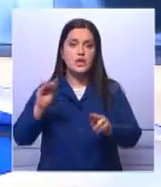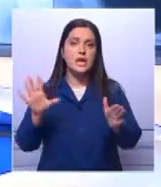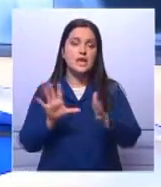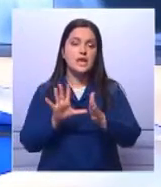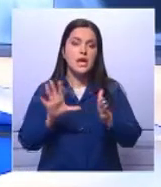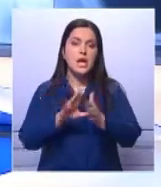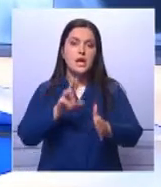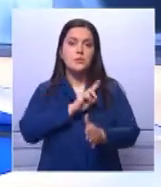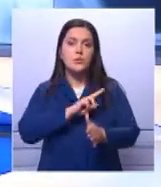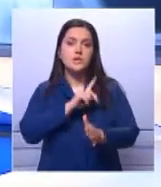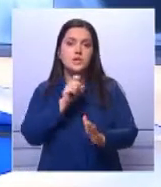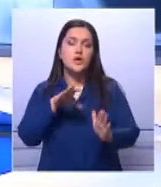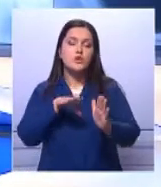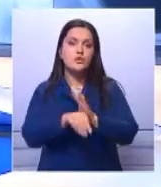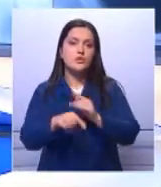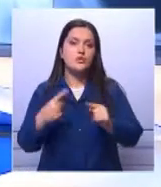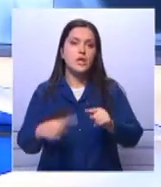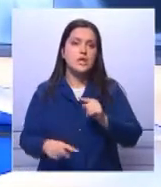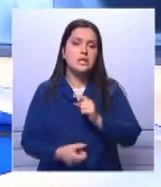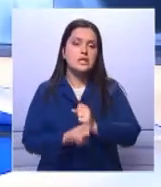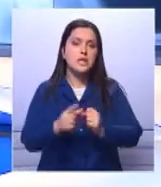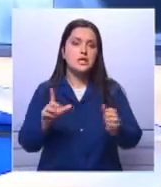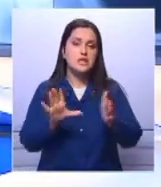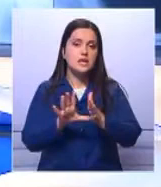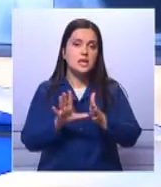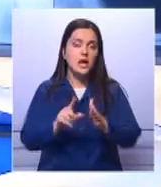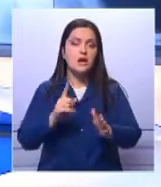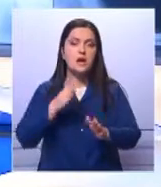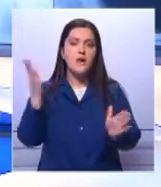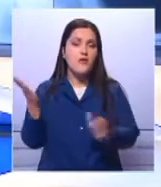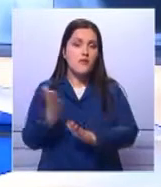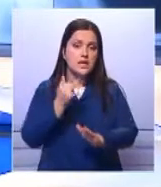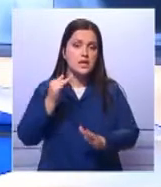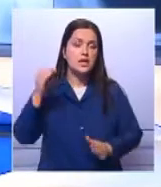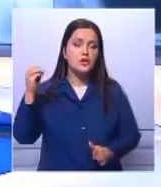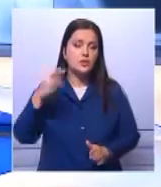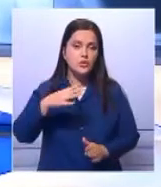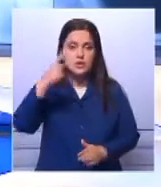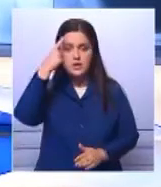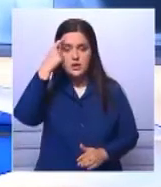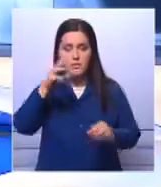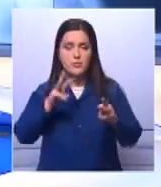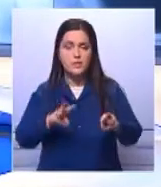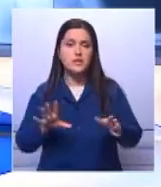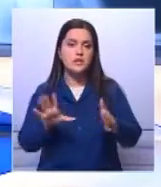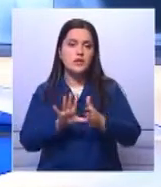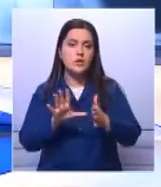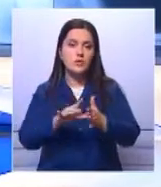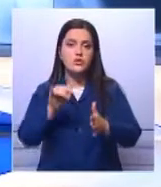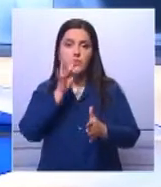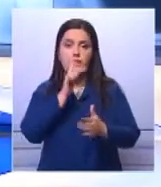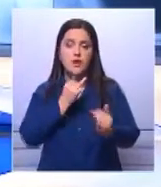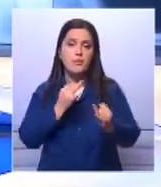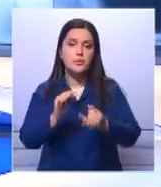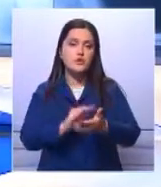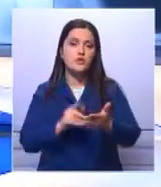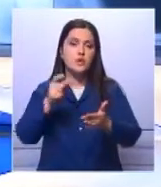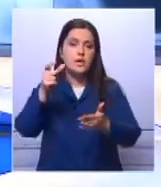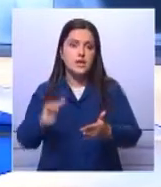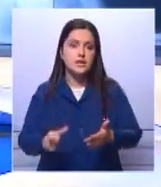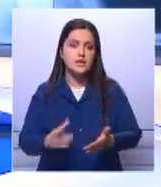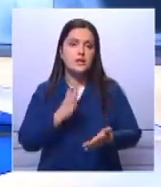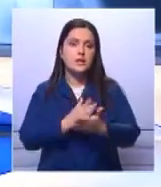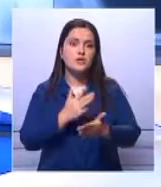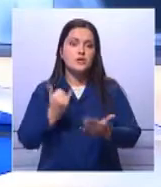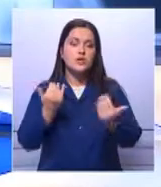установить электростанции, работающие за счет альтернативных источников энергии, таких как ветер и солнце. Об этом сообщил министр энергетики уже